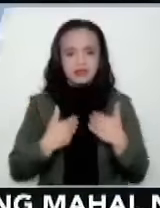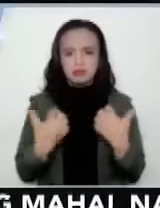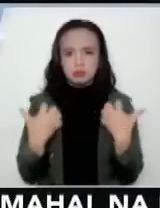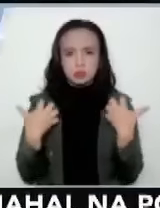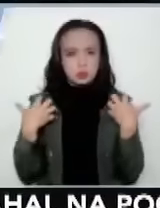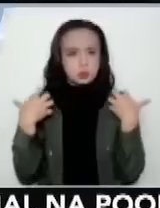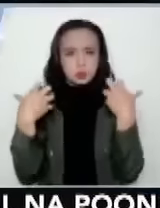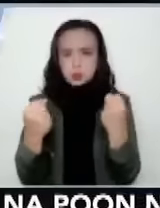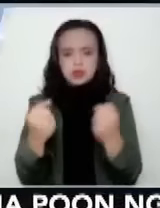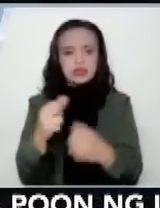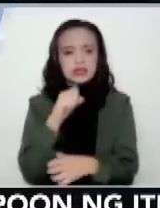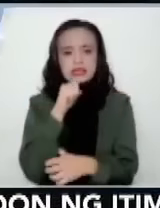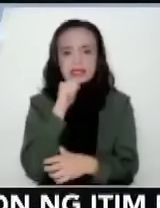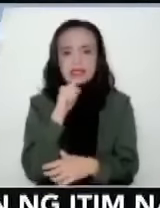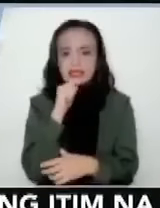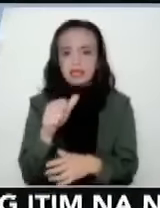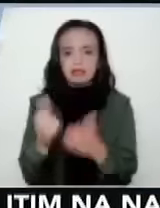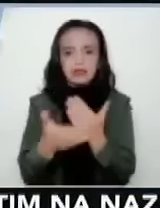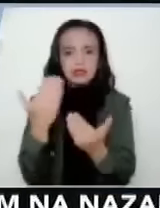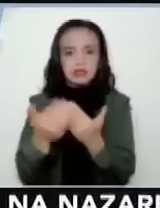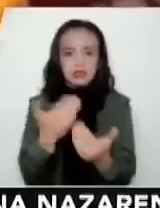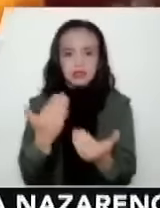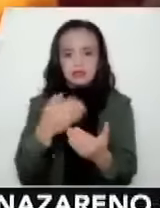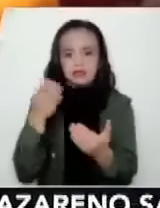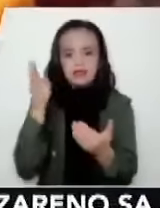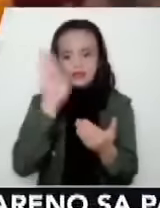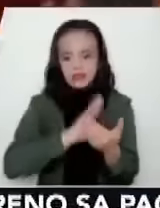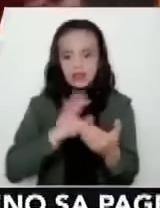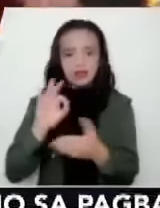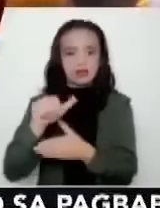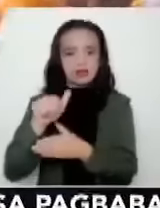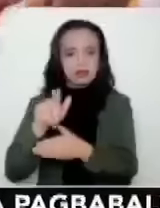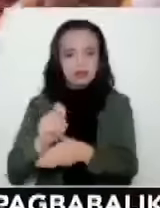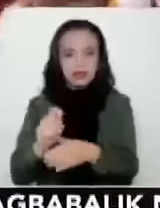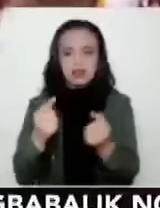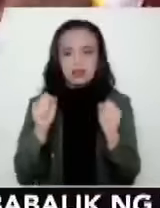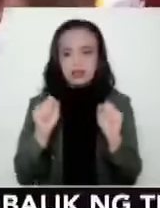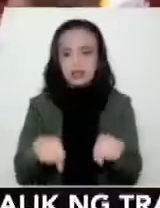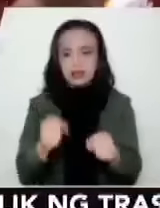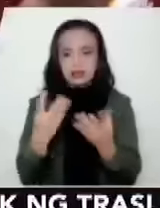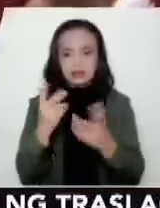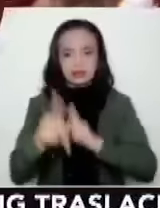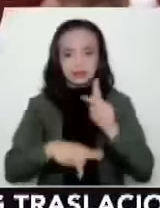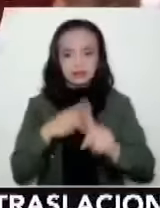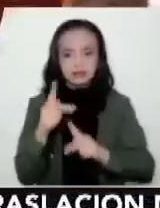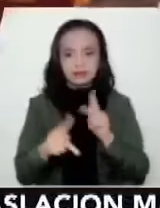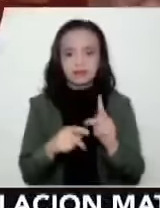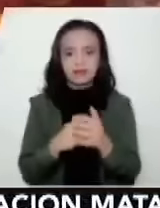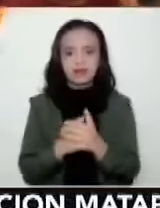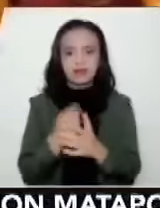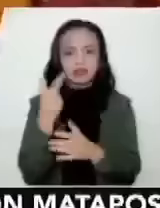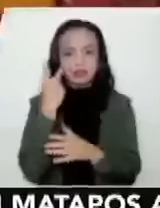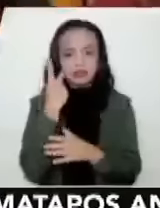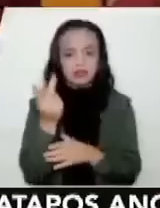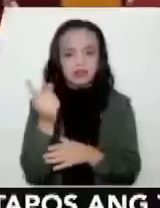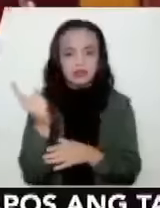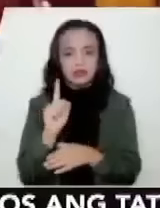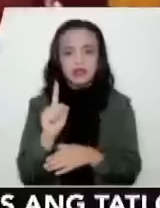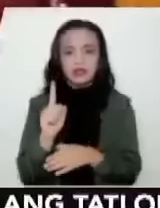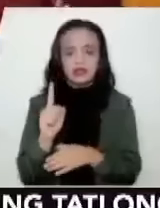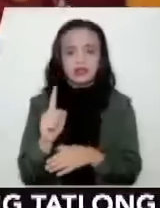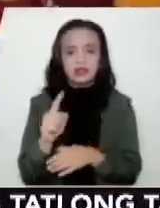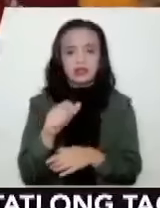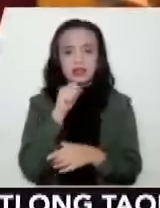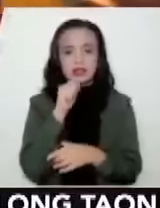plat-plat. Kayang-kaya ho nito yung load ng maraming tao. Nanibago man ang mga deboto sa itsura ng andas, hindi nito napigilan